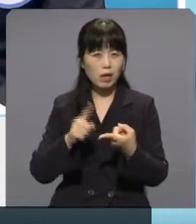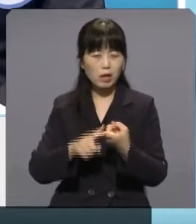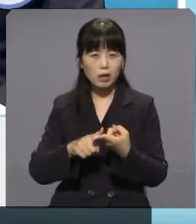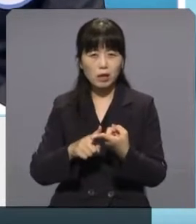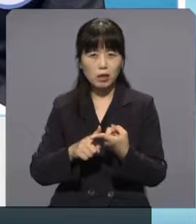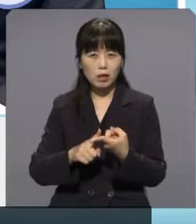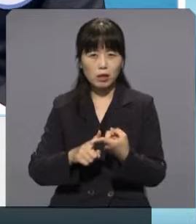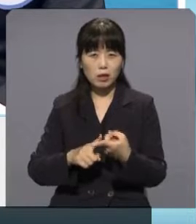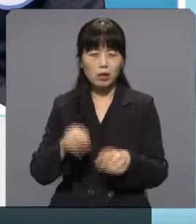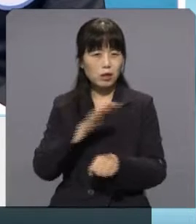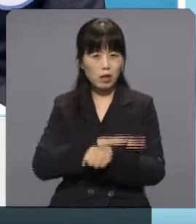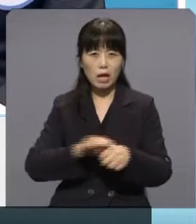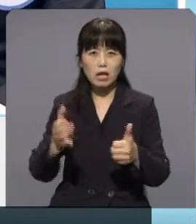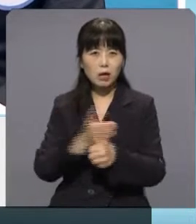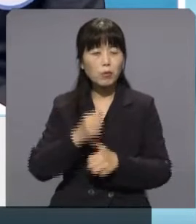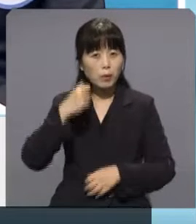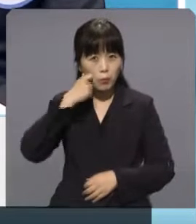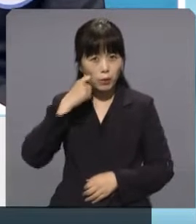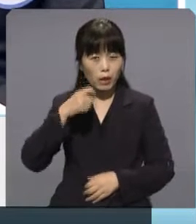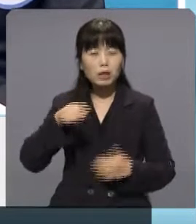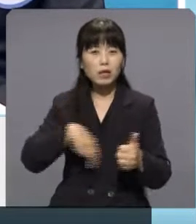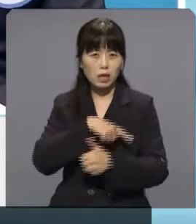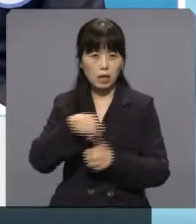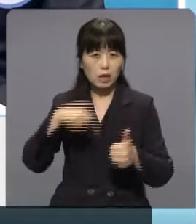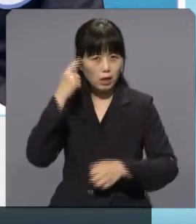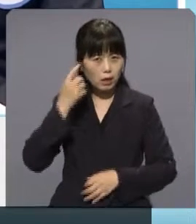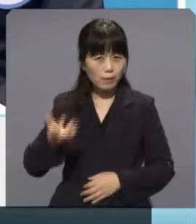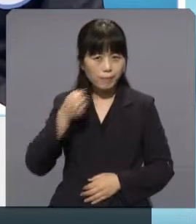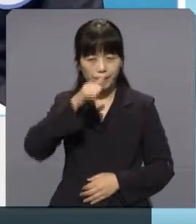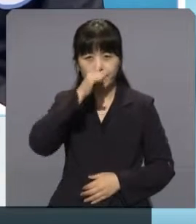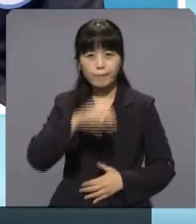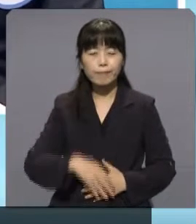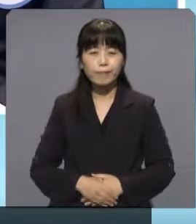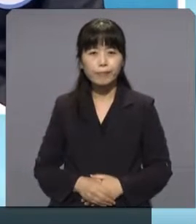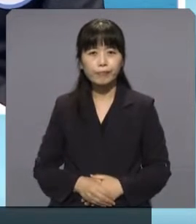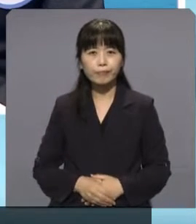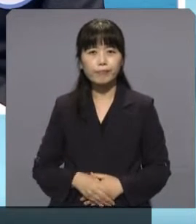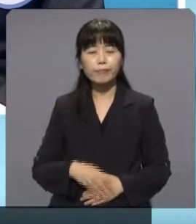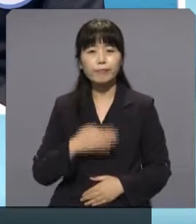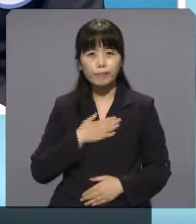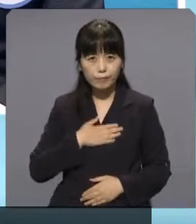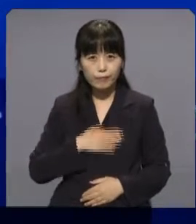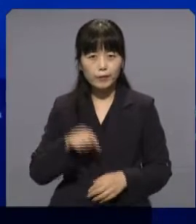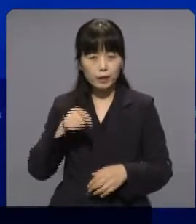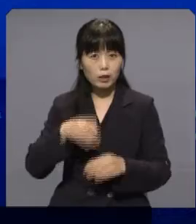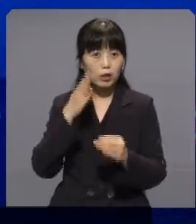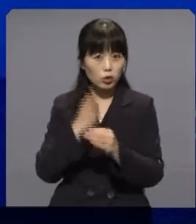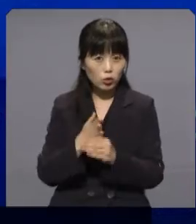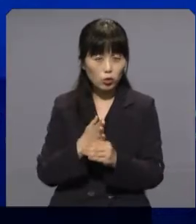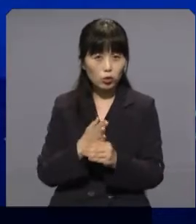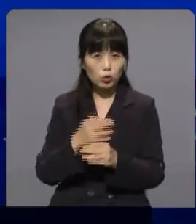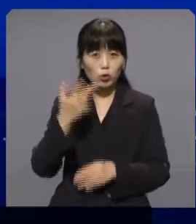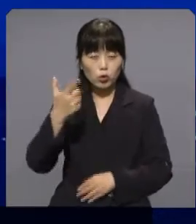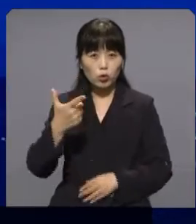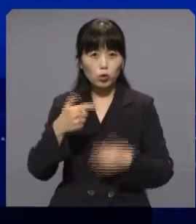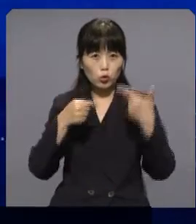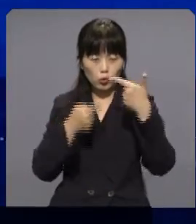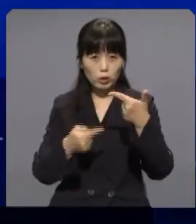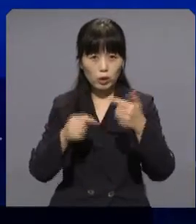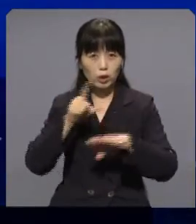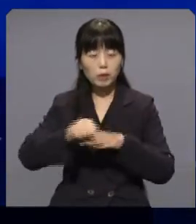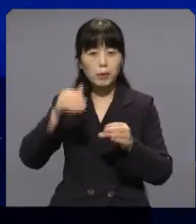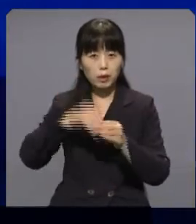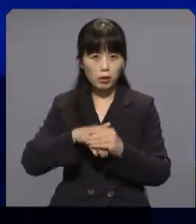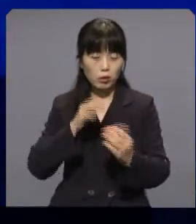제대로 지금 잡아내고 있지 못한 상황이다. 좀 그런 생각을 좀 하게 됩니다. 알겠습니다. 자, 이런 가운데 6.1 지방선거 이후